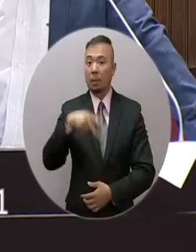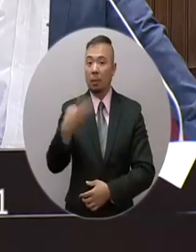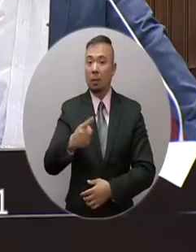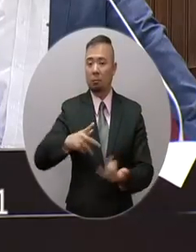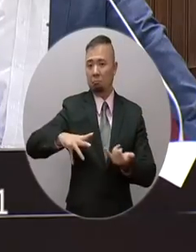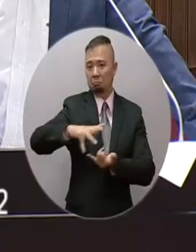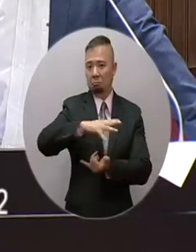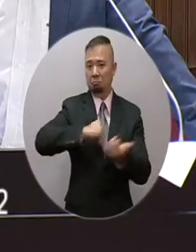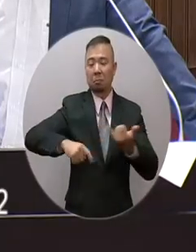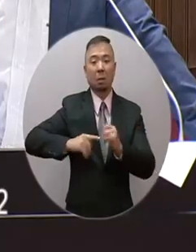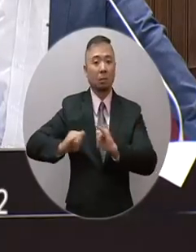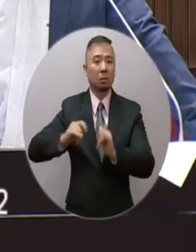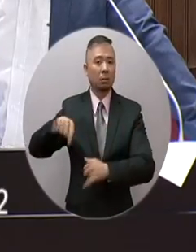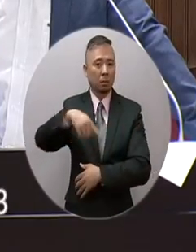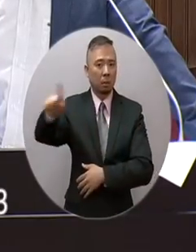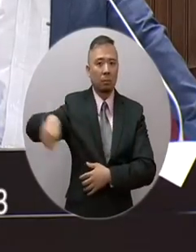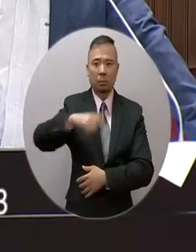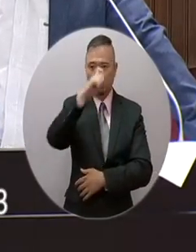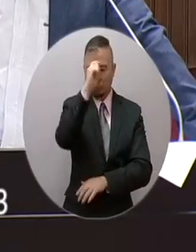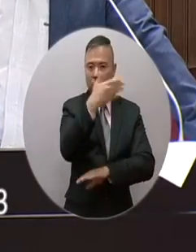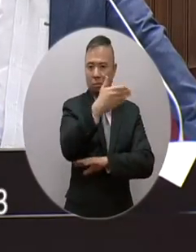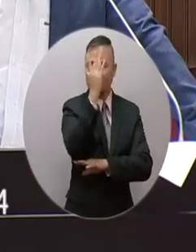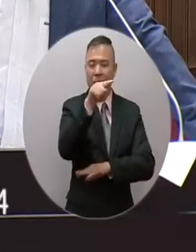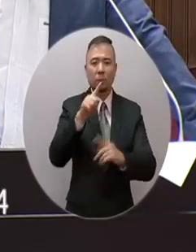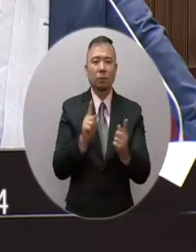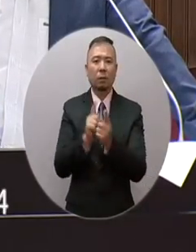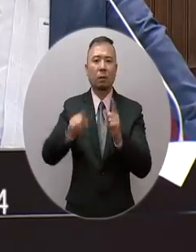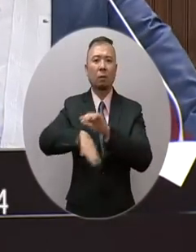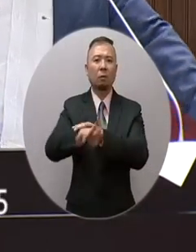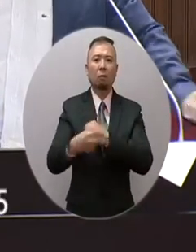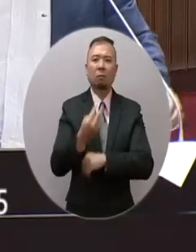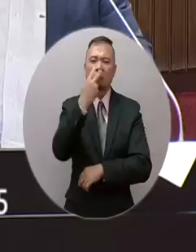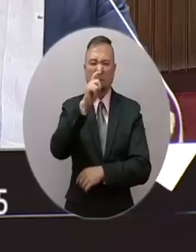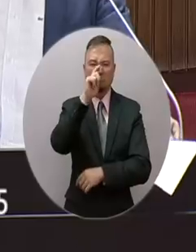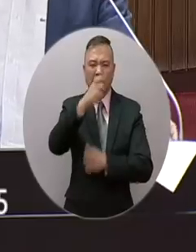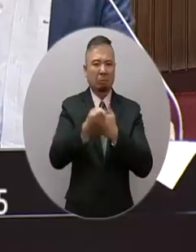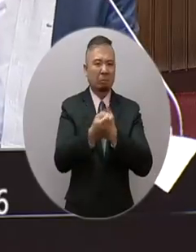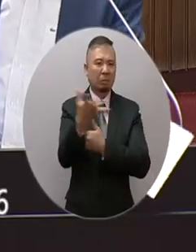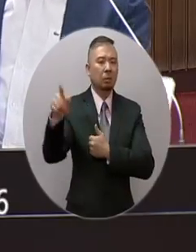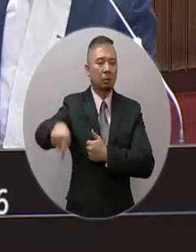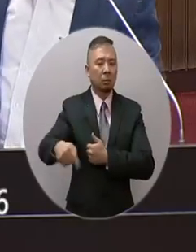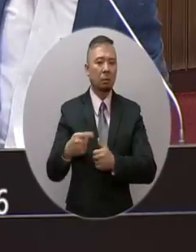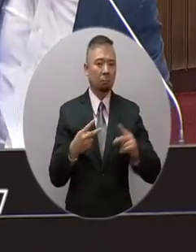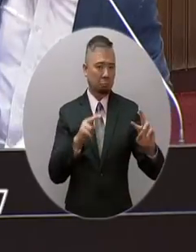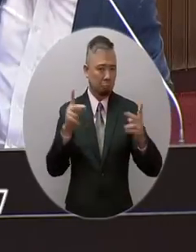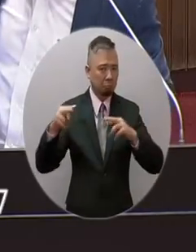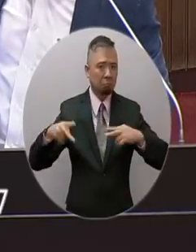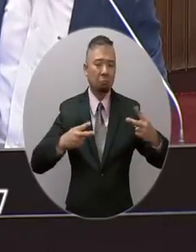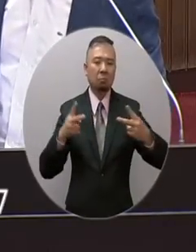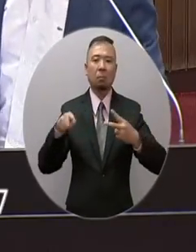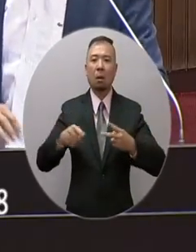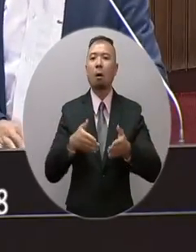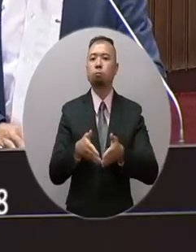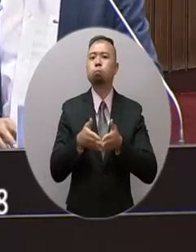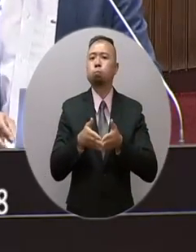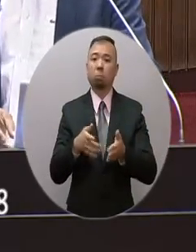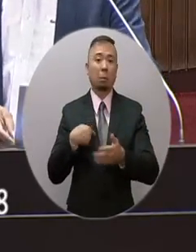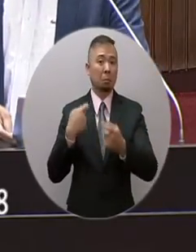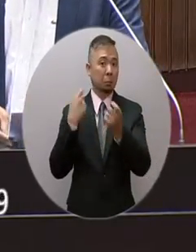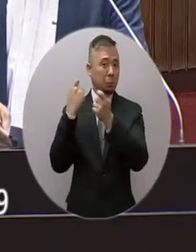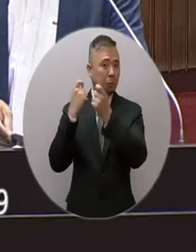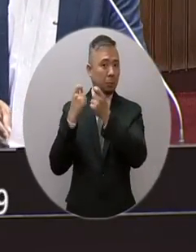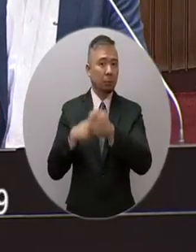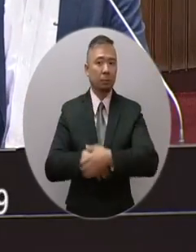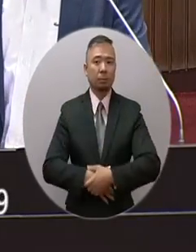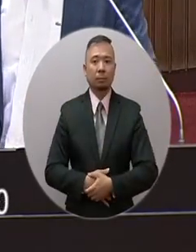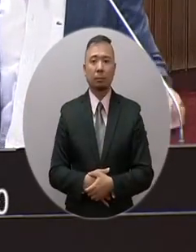民都一致的要求政府要改善空污。那但是我们现在最近更被人家